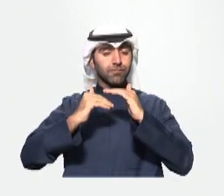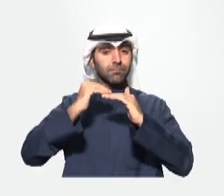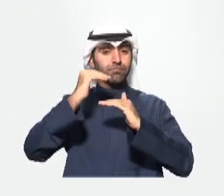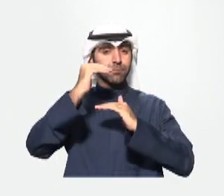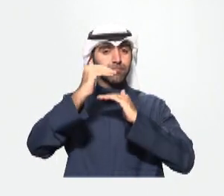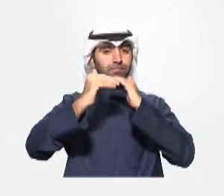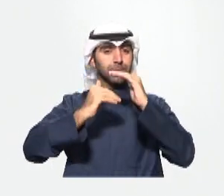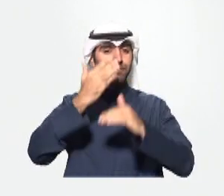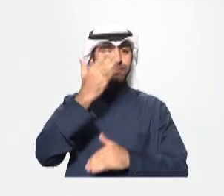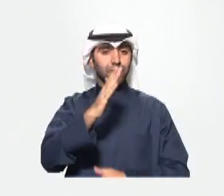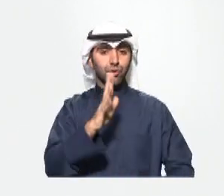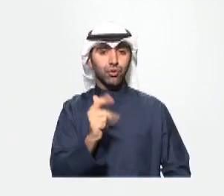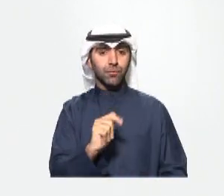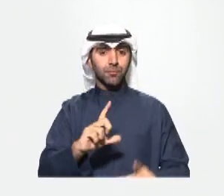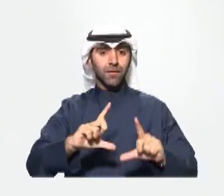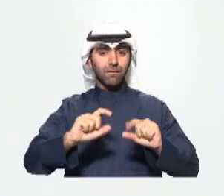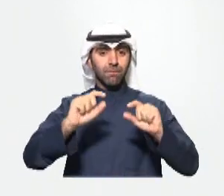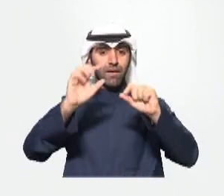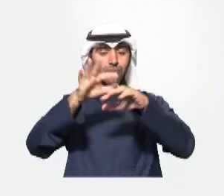حيث منذ بداية شهر